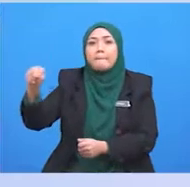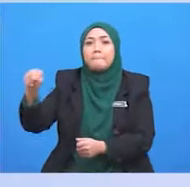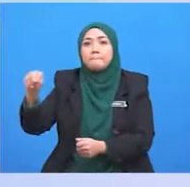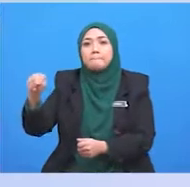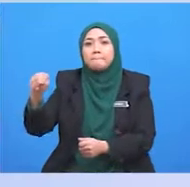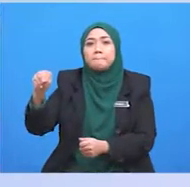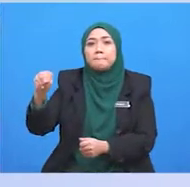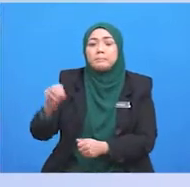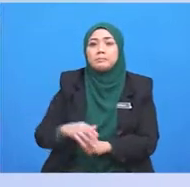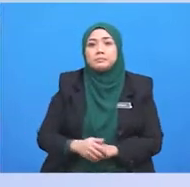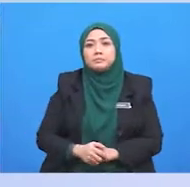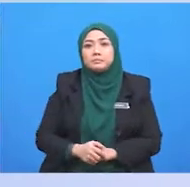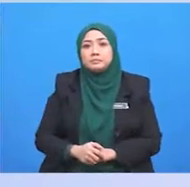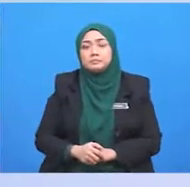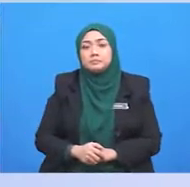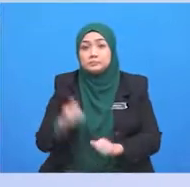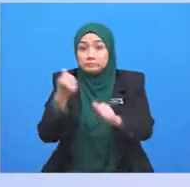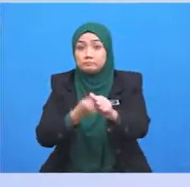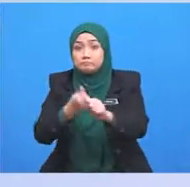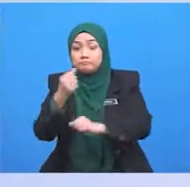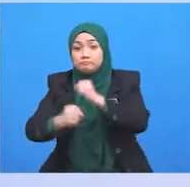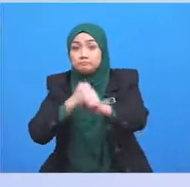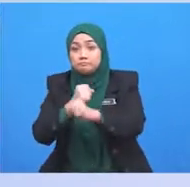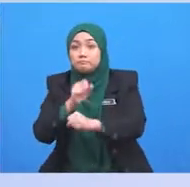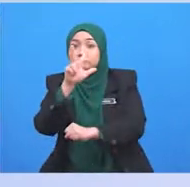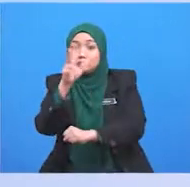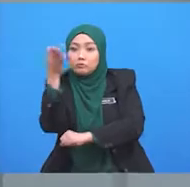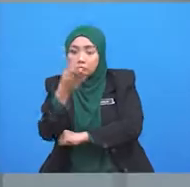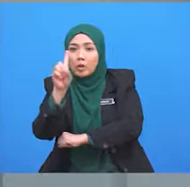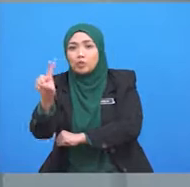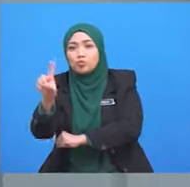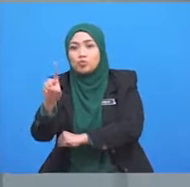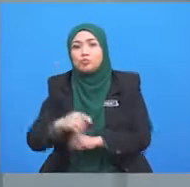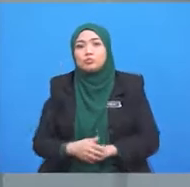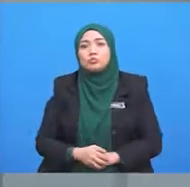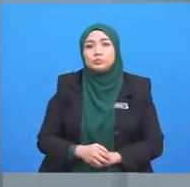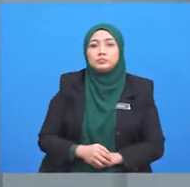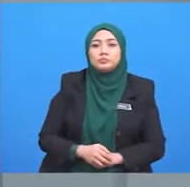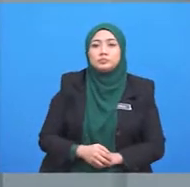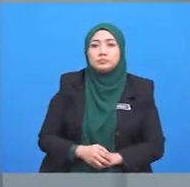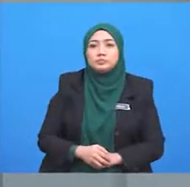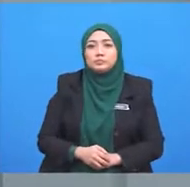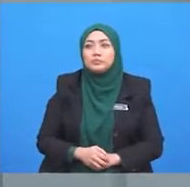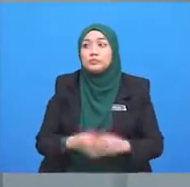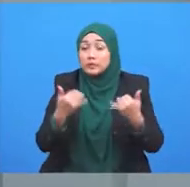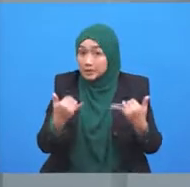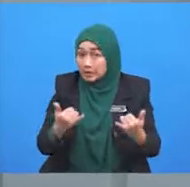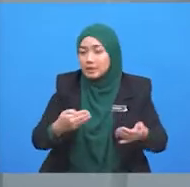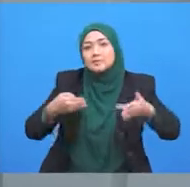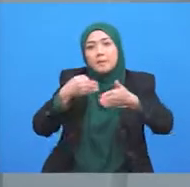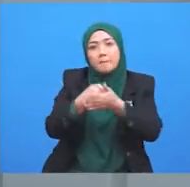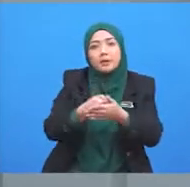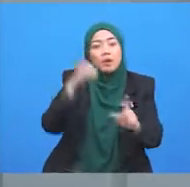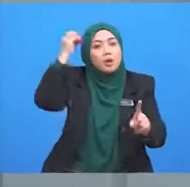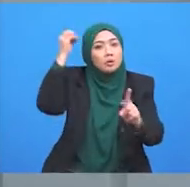Januari setiap tahun. Seterusnya pelajar-pelajar, kini sampailah kepada objektif